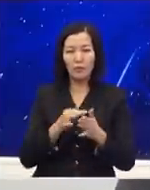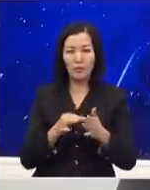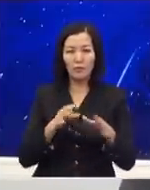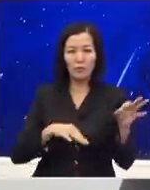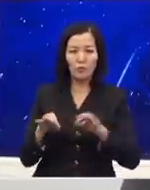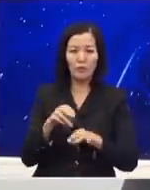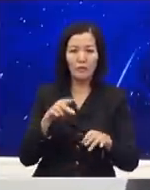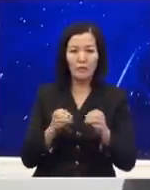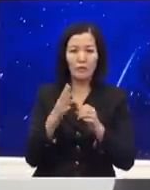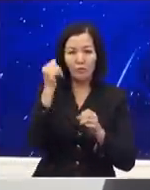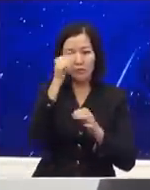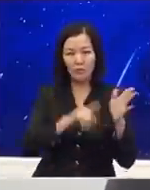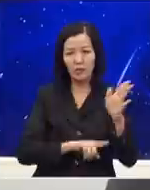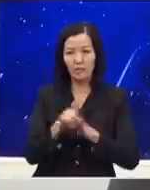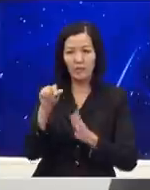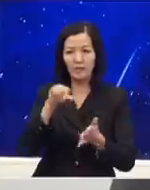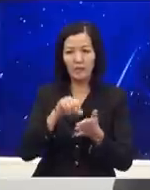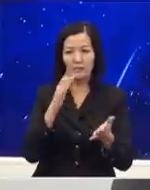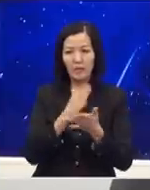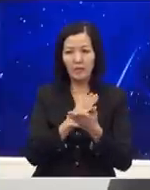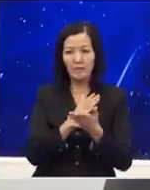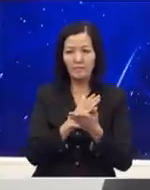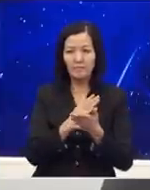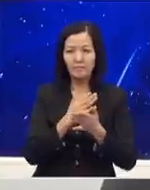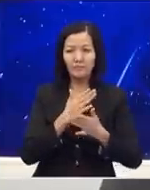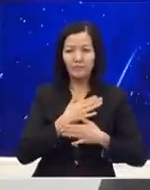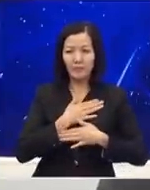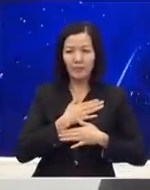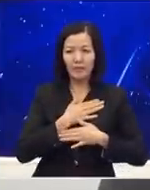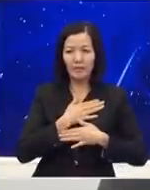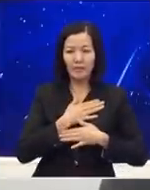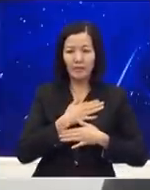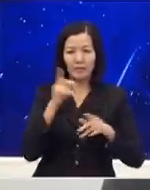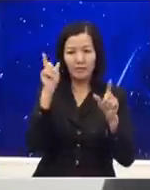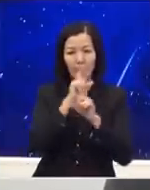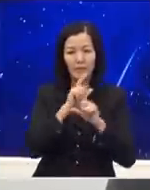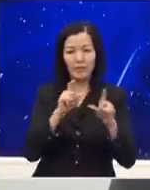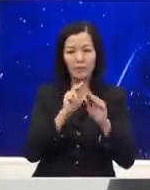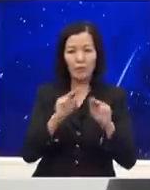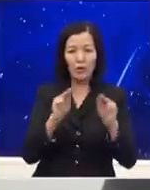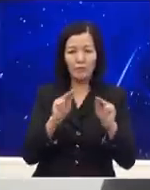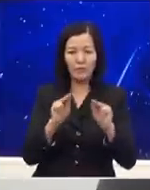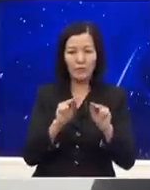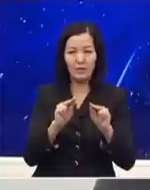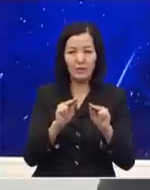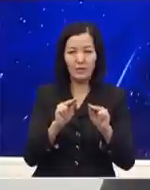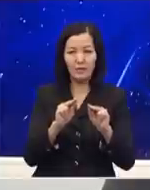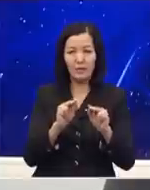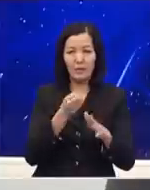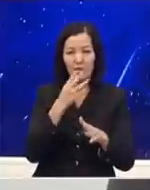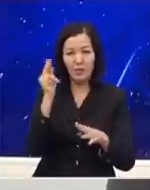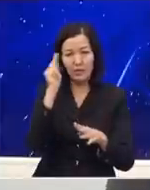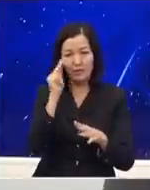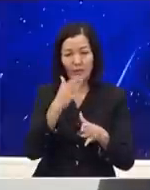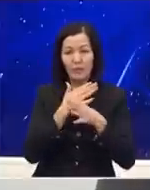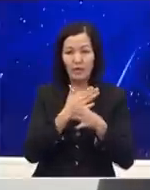жобаға 2015 жылдан бері қатысып келеді. Біздің жаңағы мектеп мұғалімдерінің аса жақсы